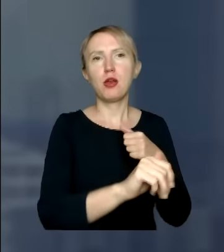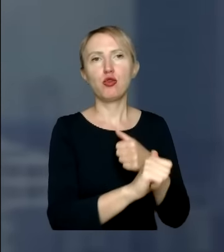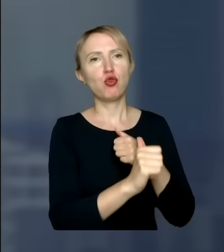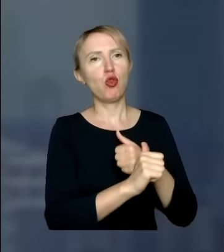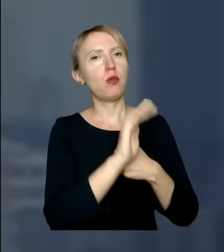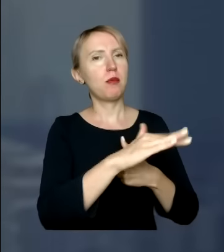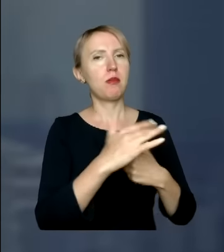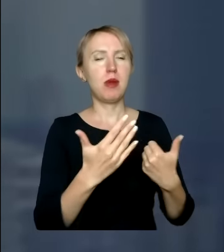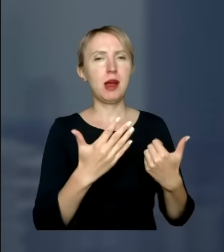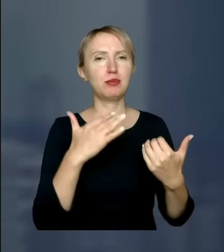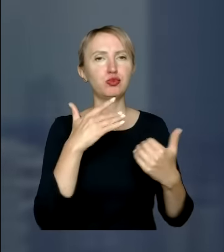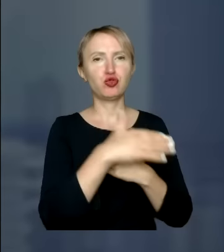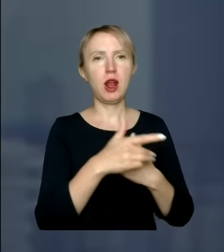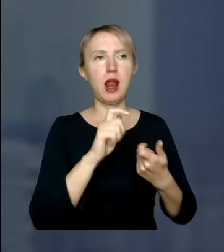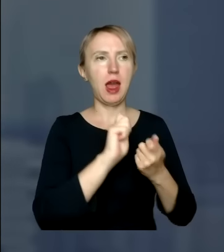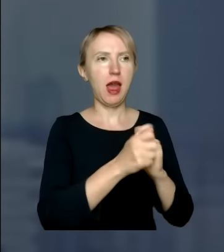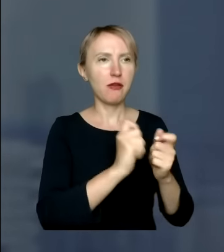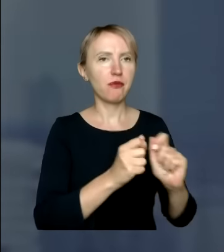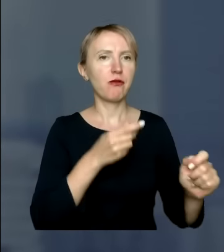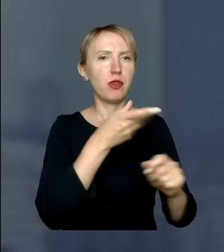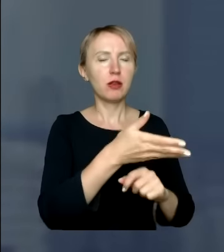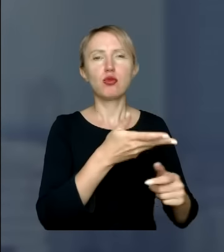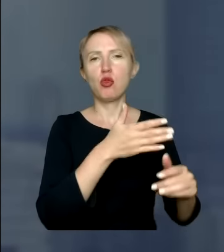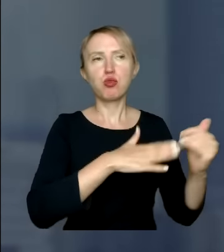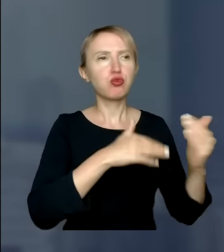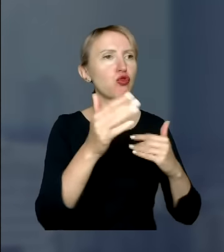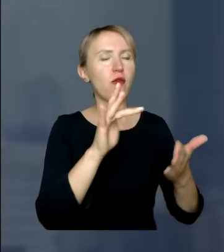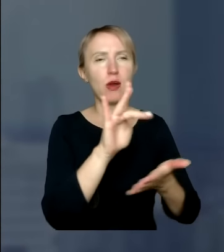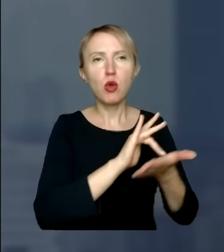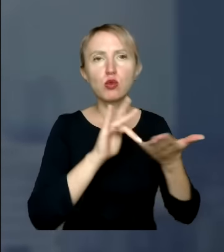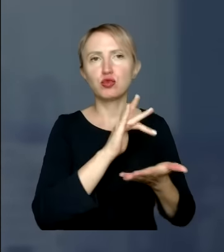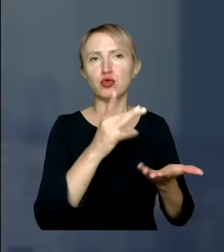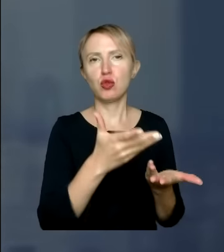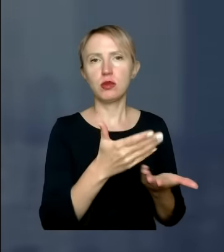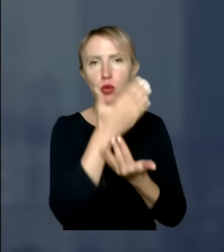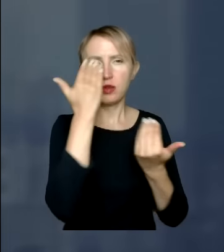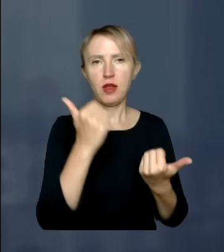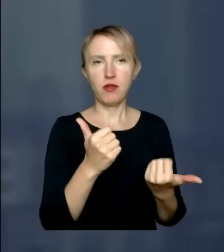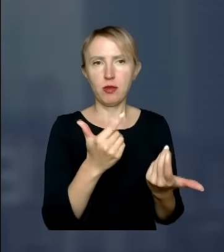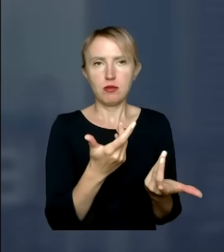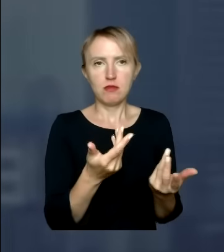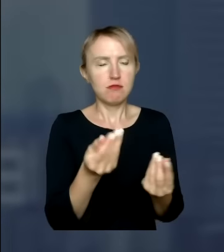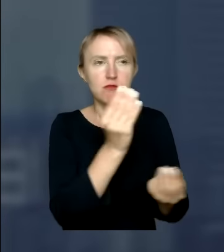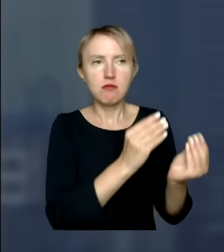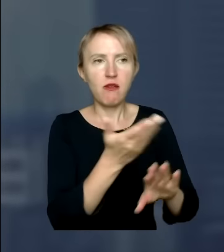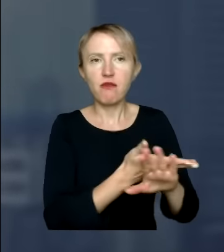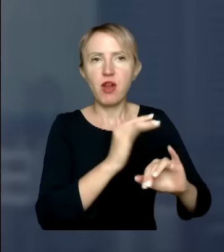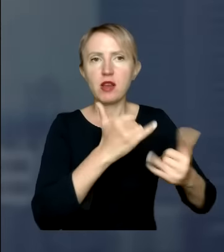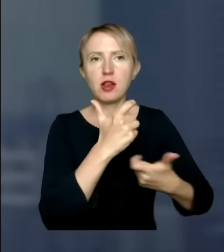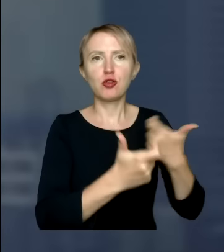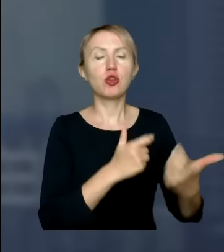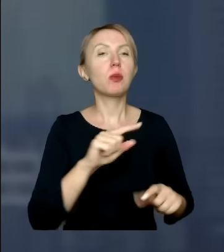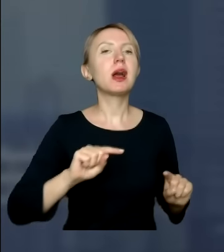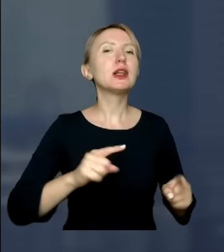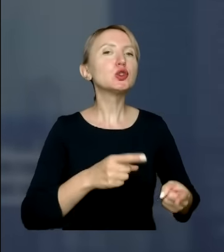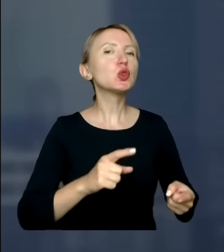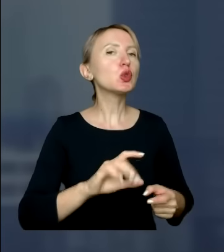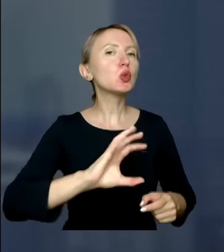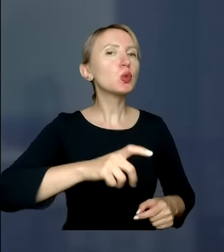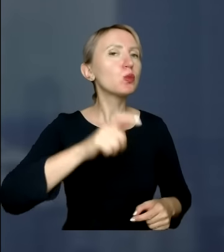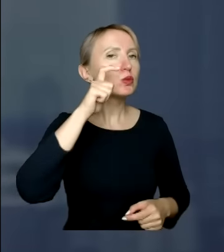przelewy za które budował ten Środek który stoi i tak dalej no to nie wiem w czym ten ksiądz mógłbym mataczyć a zorganizowana grupa przestępcza